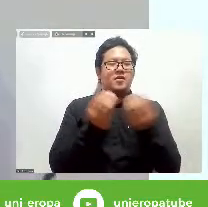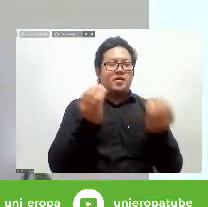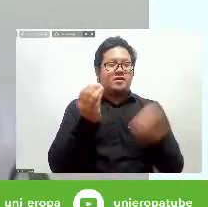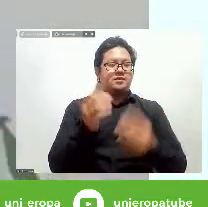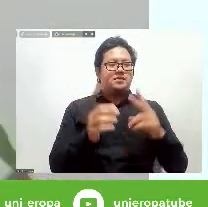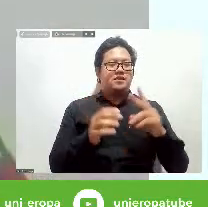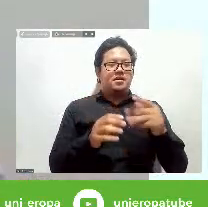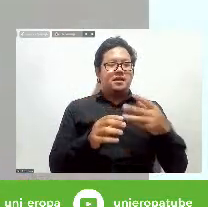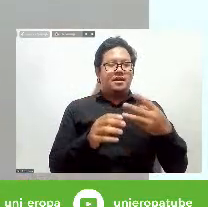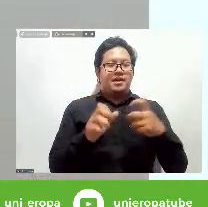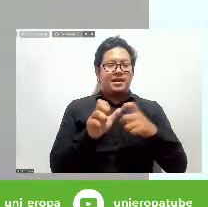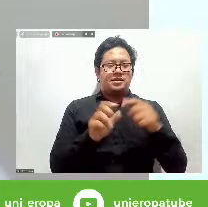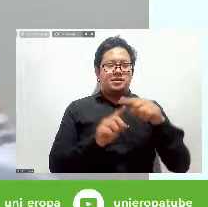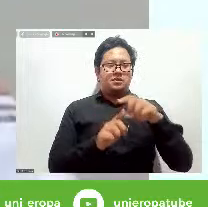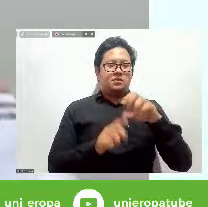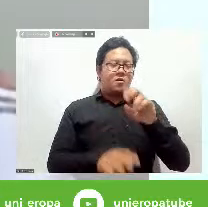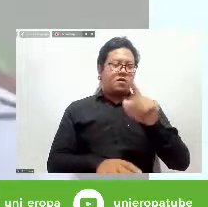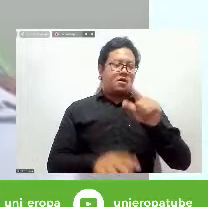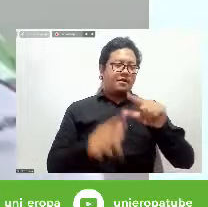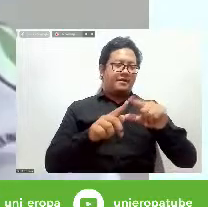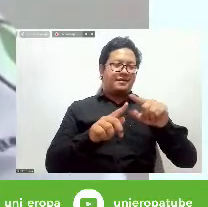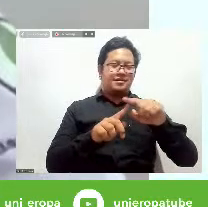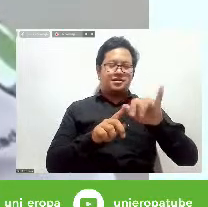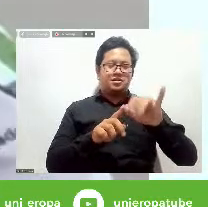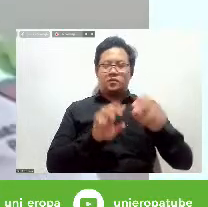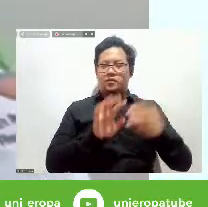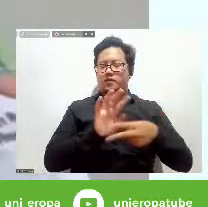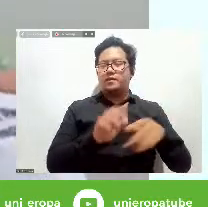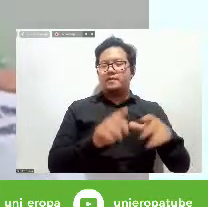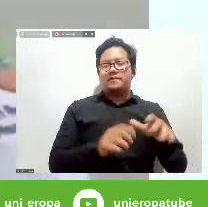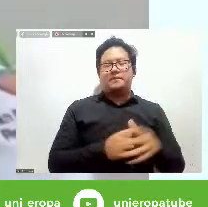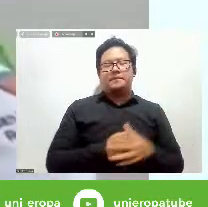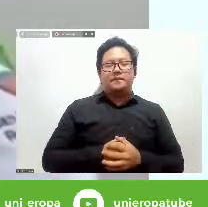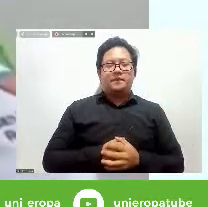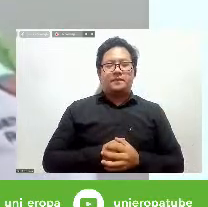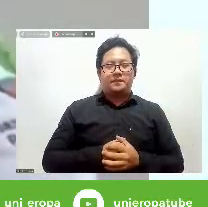restoration ya jadi mudah-mudahan